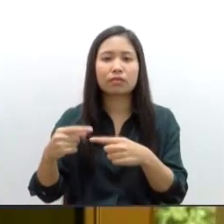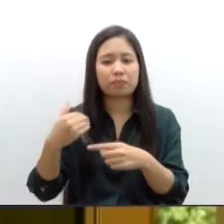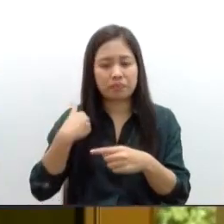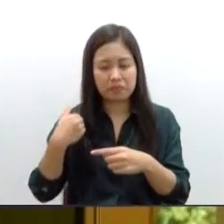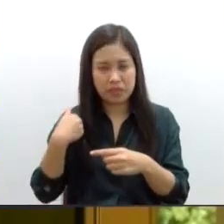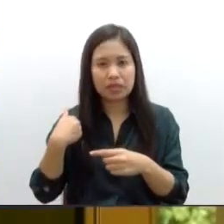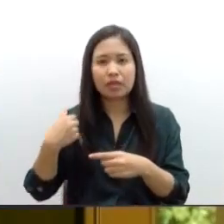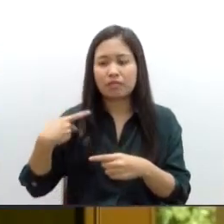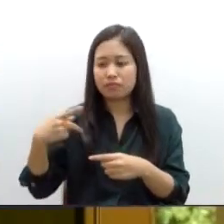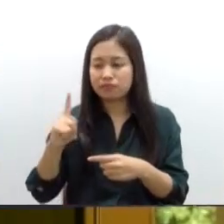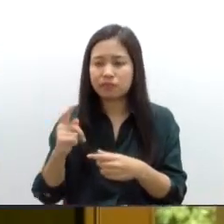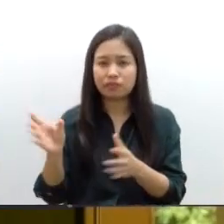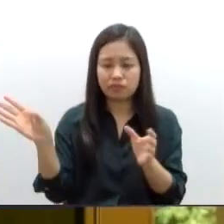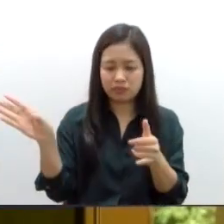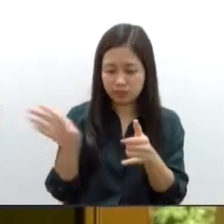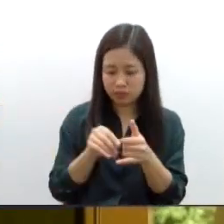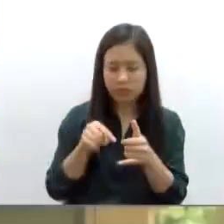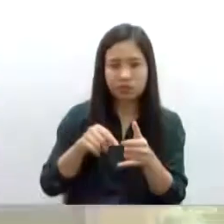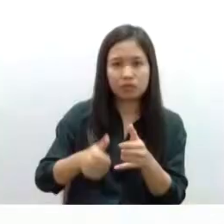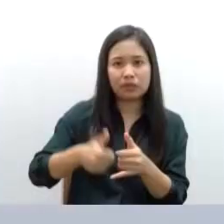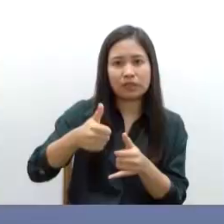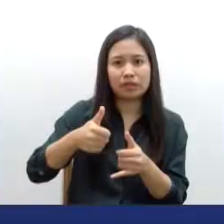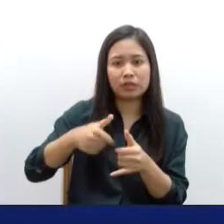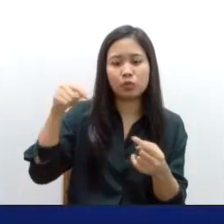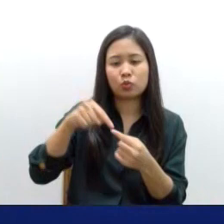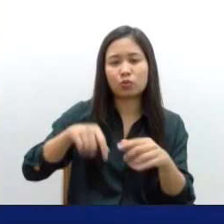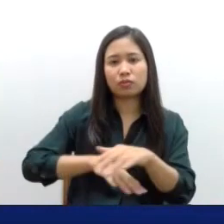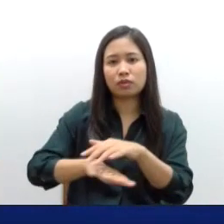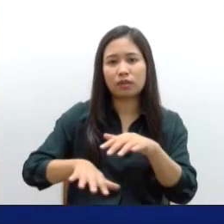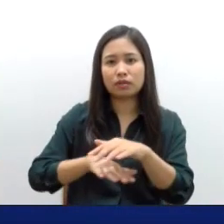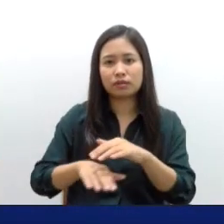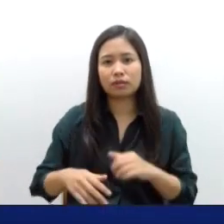าพในขั้นพื้นฐาน